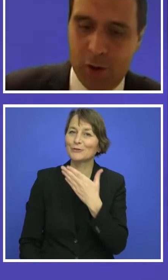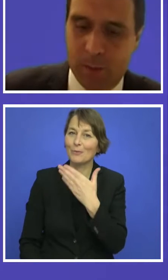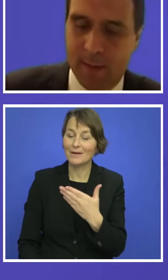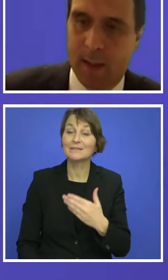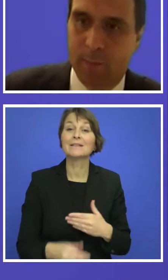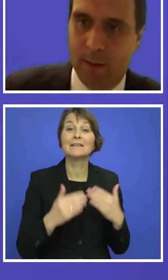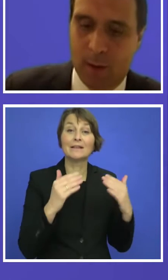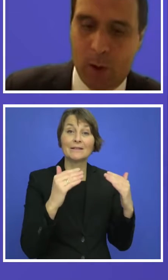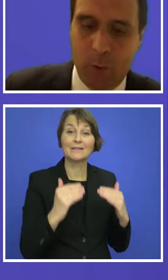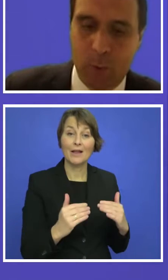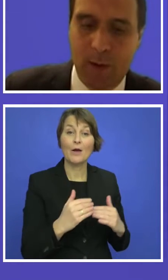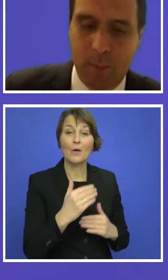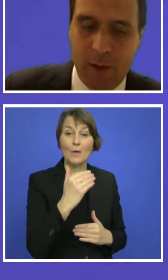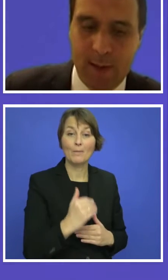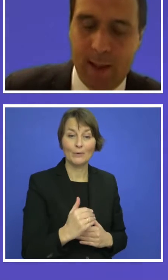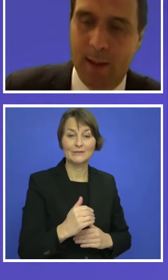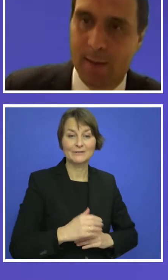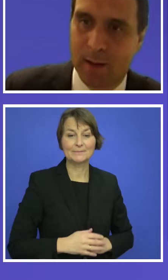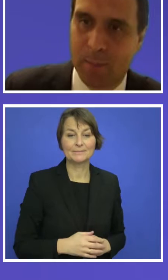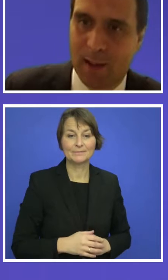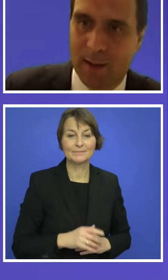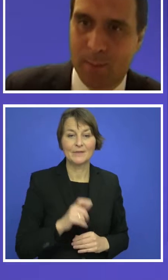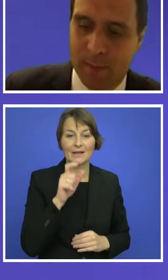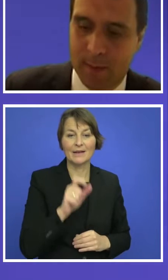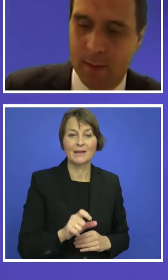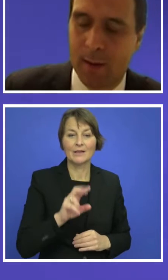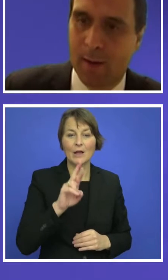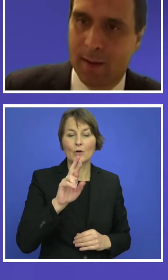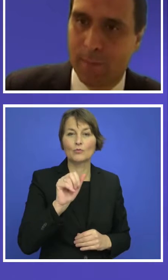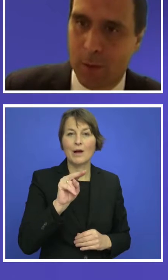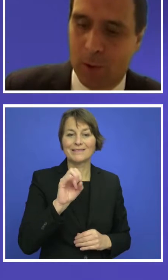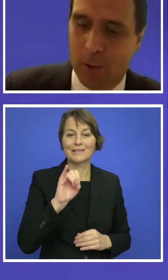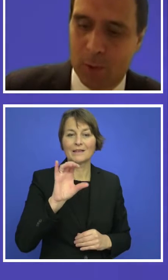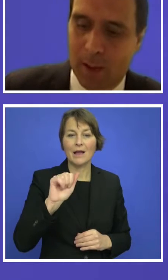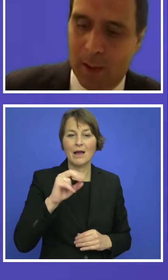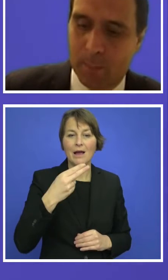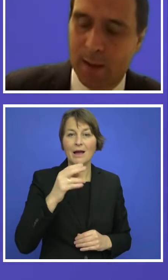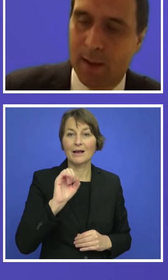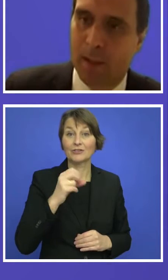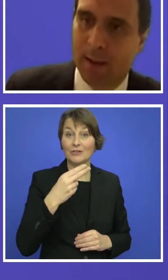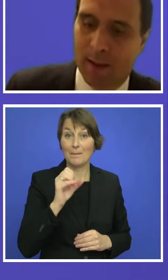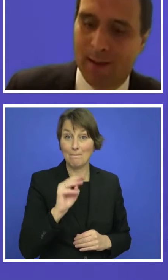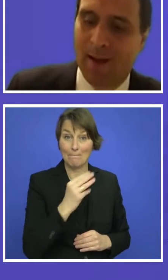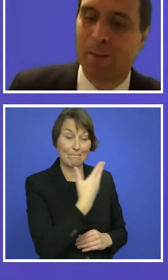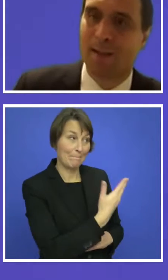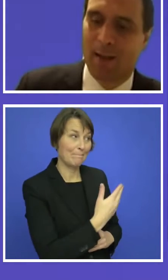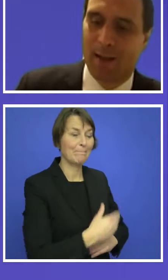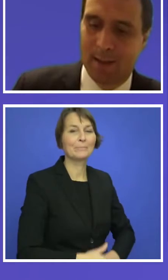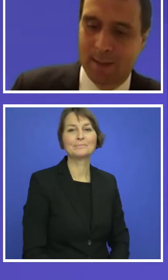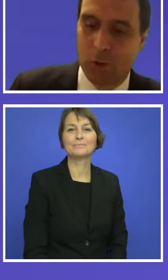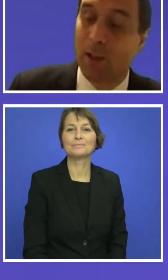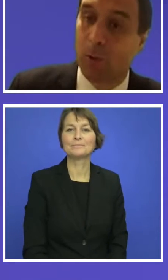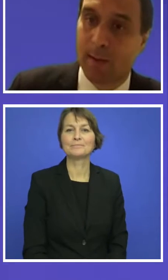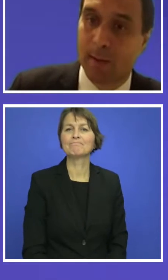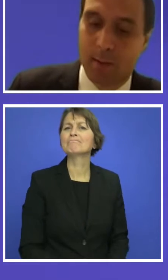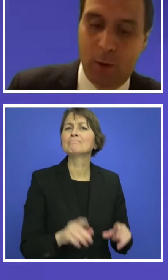رانيا هاشم الصحفية وعضو المجلس الأعلى لتنظيم الأعلام. Mrs. Rania Al-Hashim, same question to